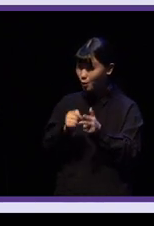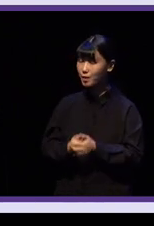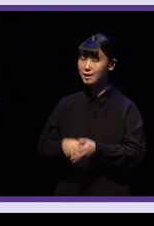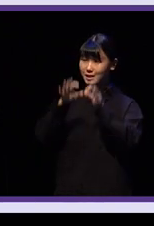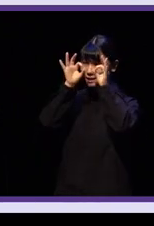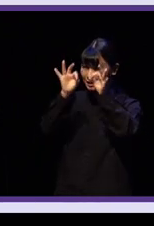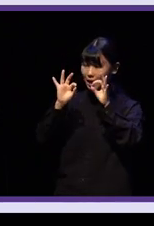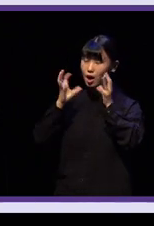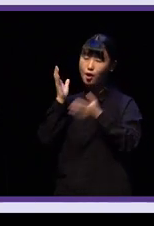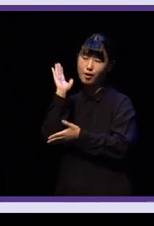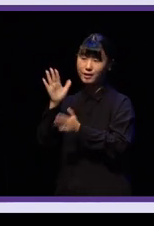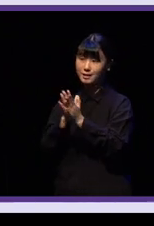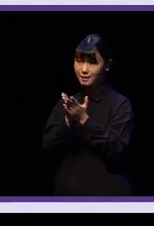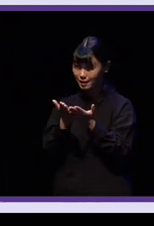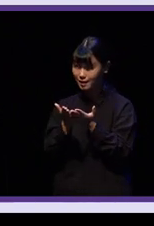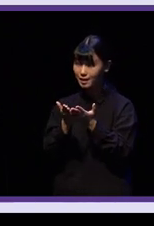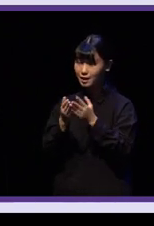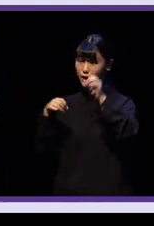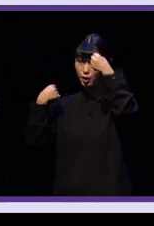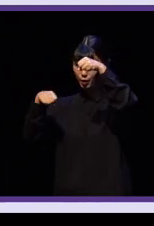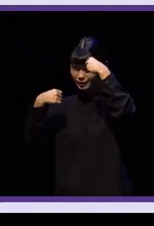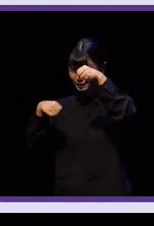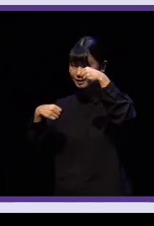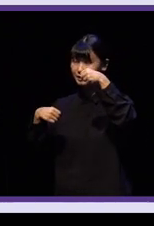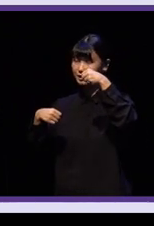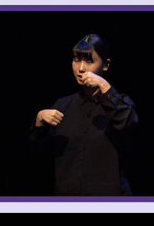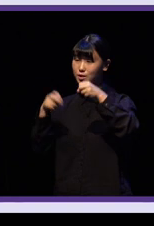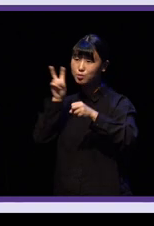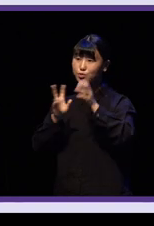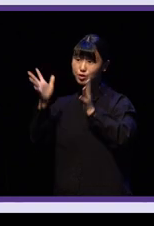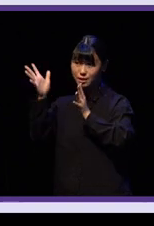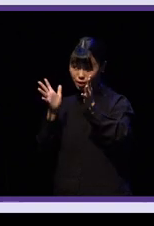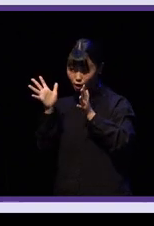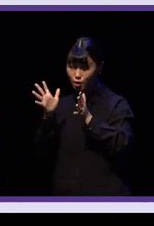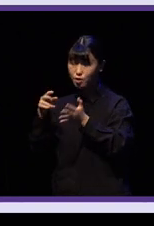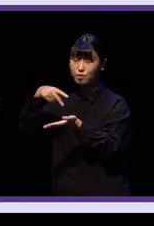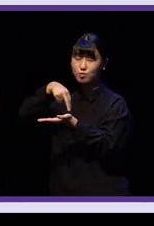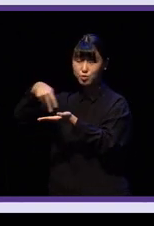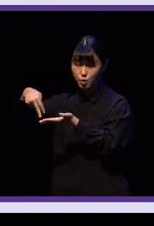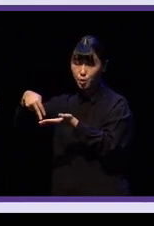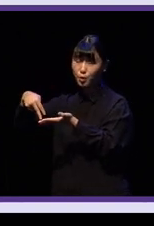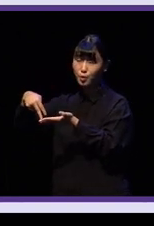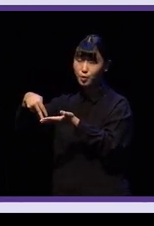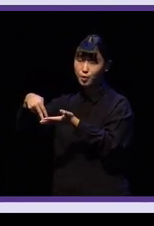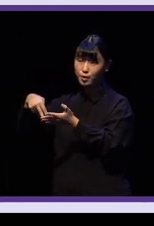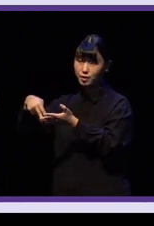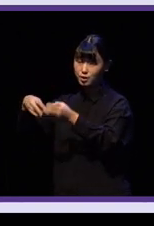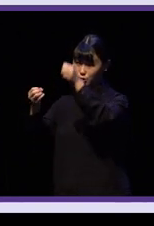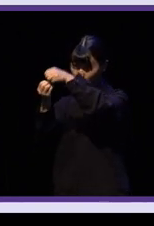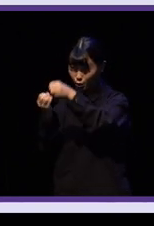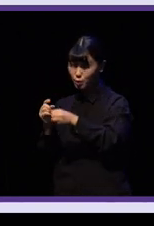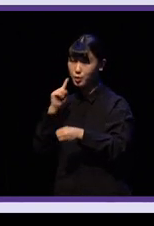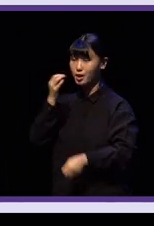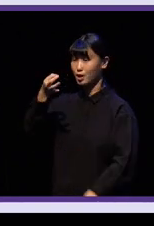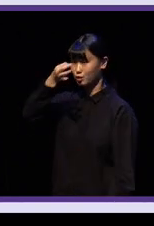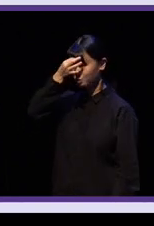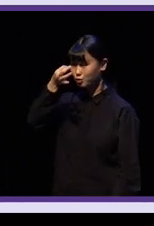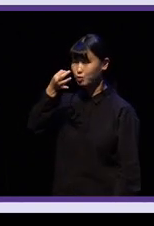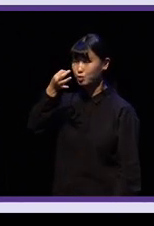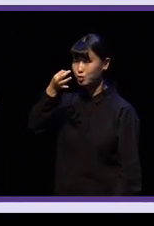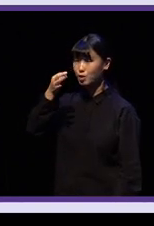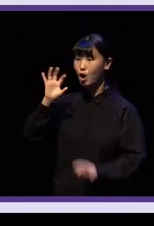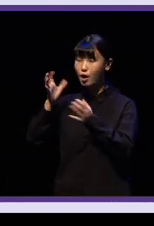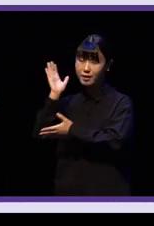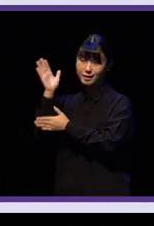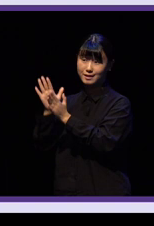그림체 그 다음에 연극 뮤지컬 무용 음악 전통예술 그리고 그림책을